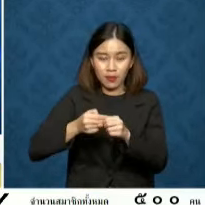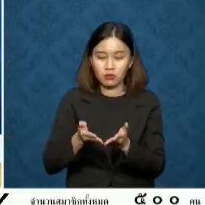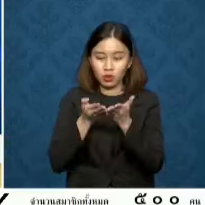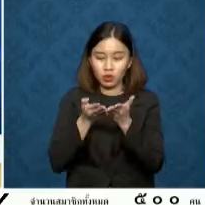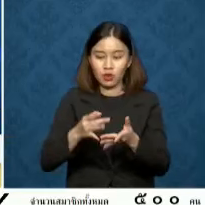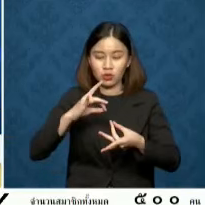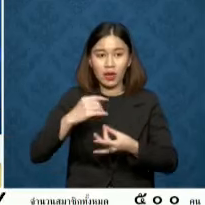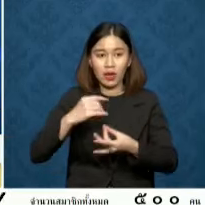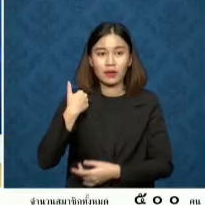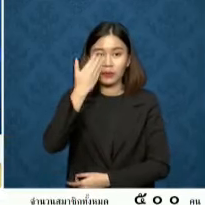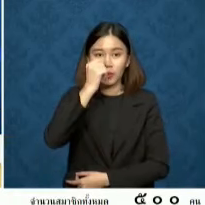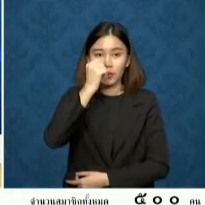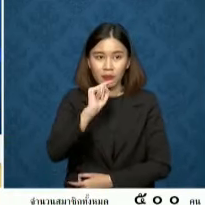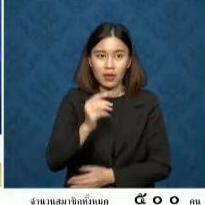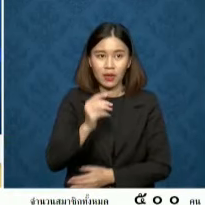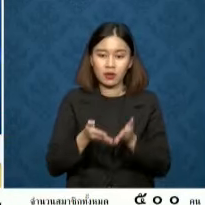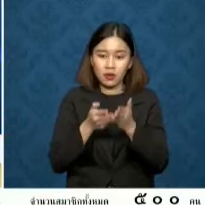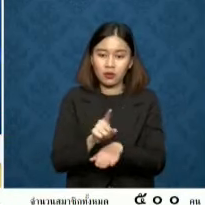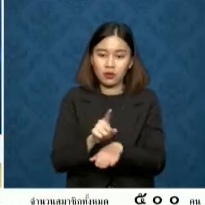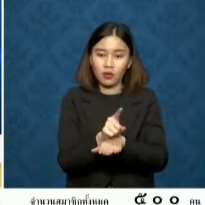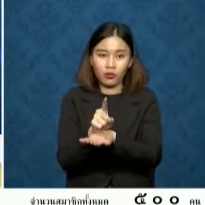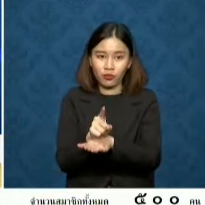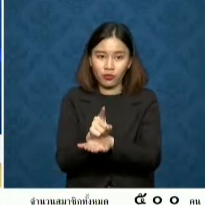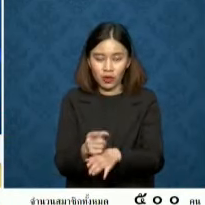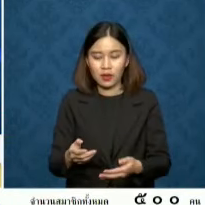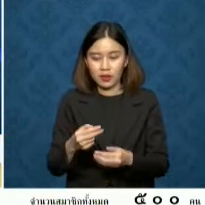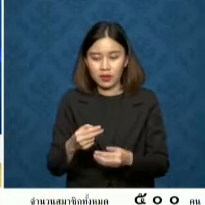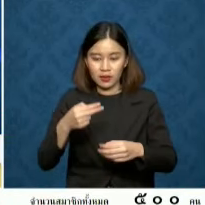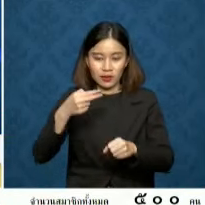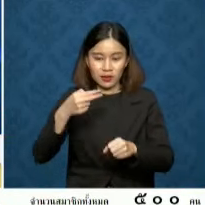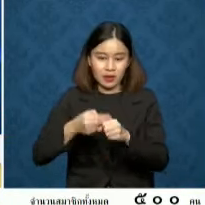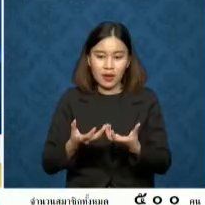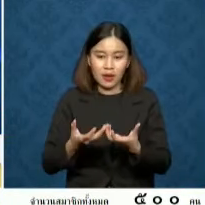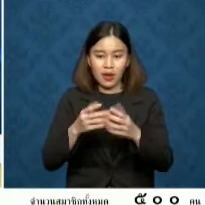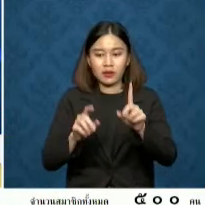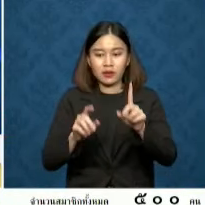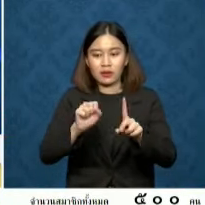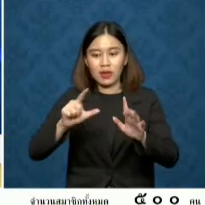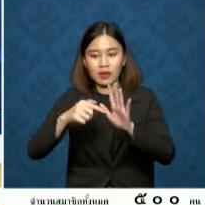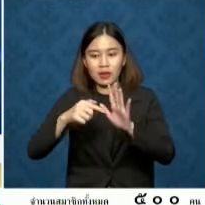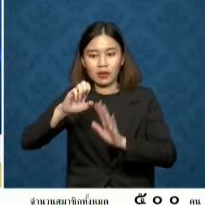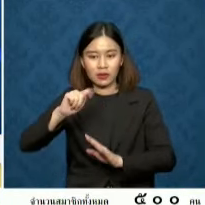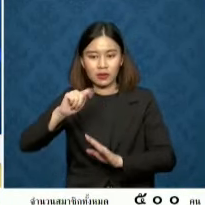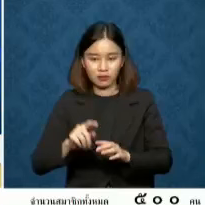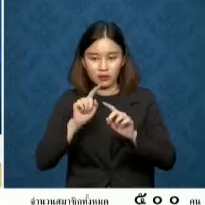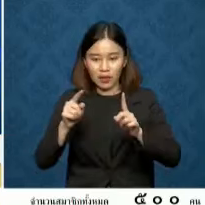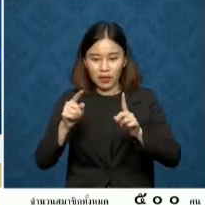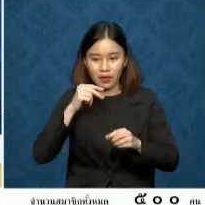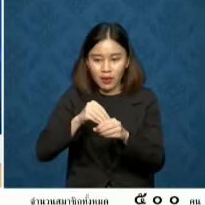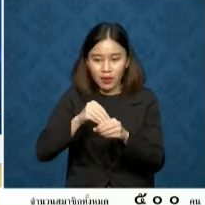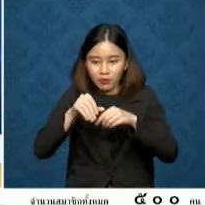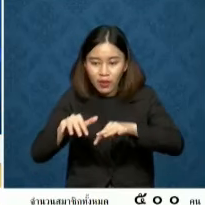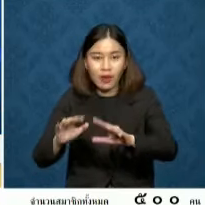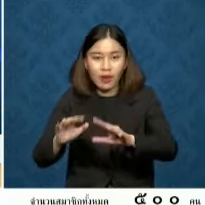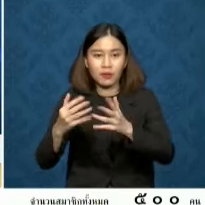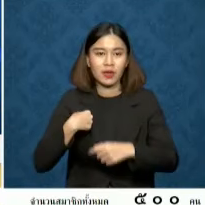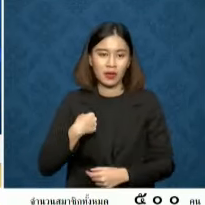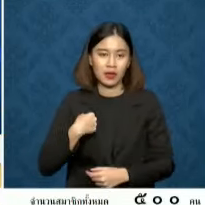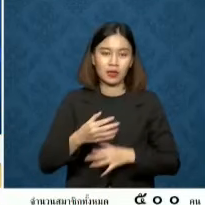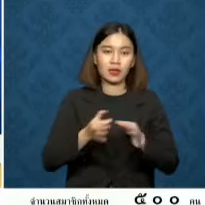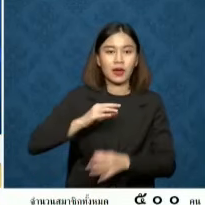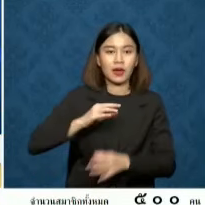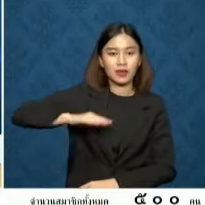ทัยทำไมเรือรบที่จุน้ำมันได้เป็นแสนลิตรล่มแต่ไม่มีน้ำมันรั่วไหลอันนี้ขอติดไว้ก่อนเดี๋ยวผมอธิบายภ